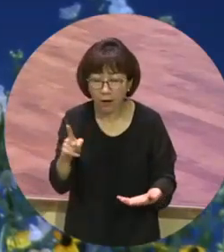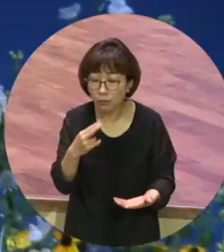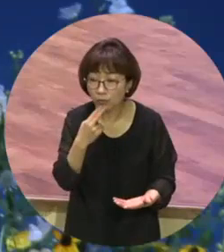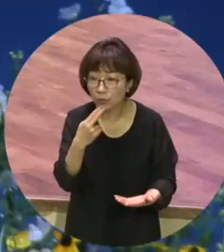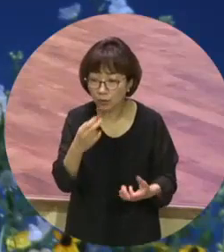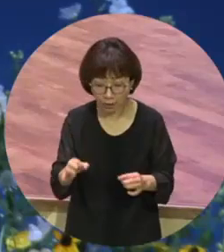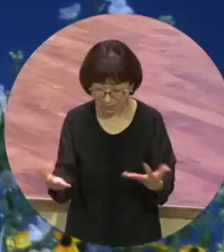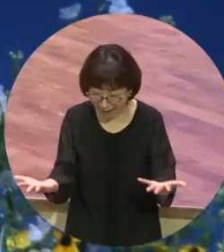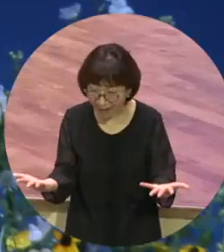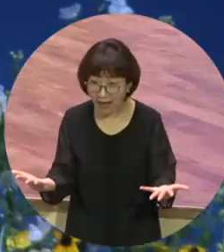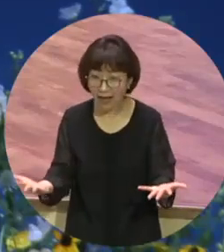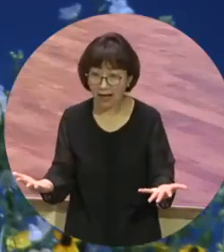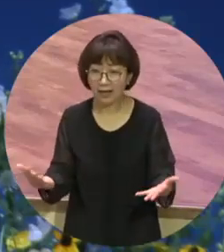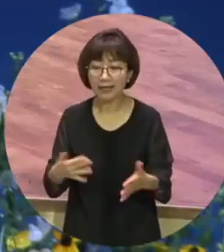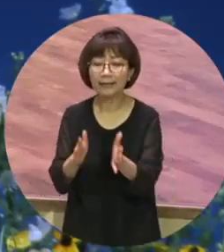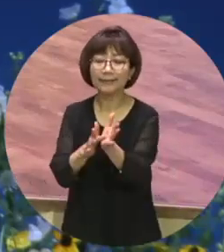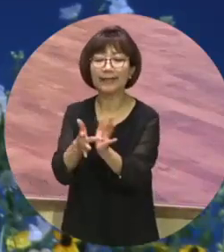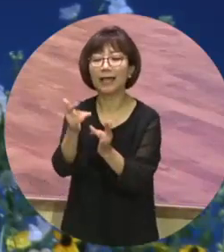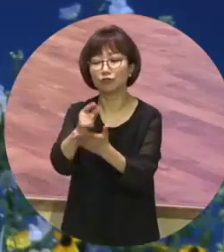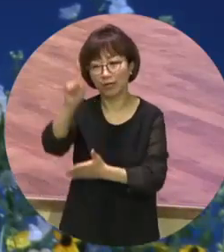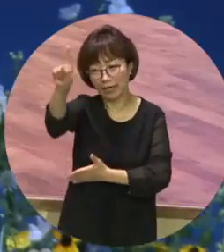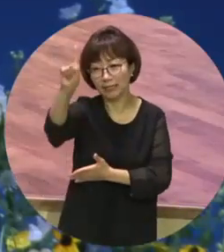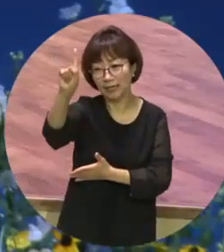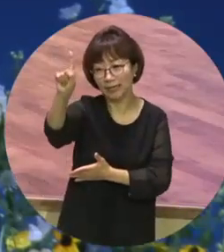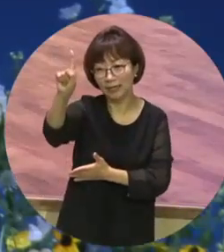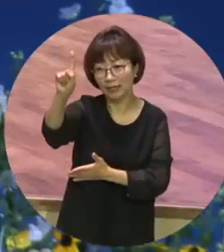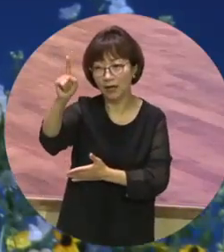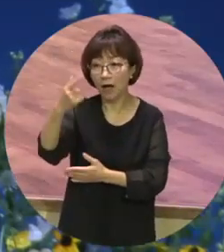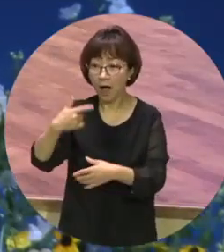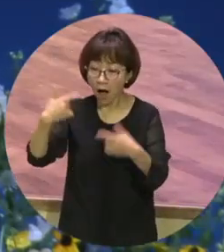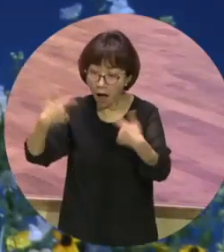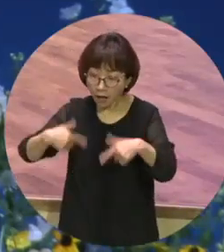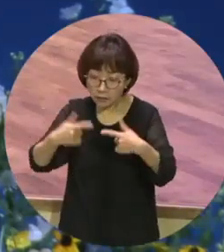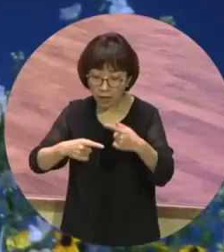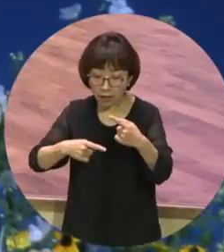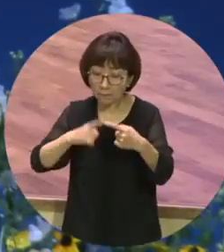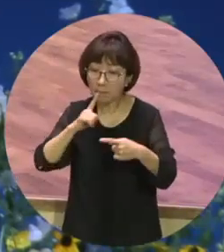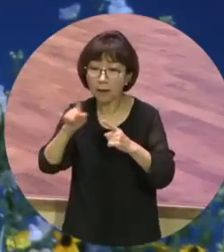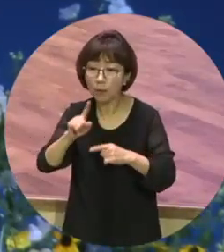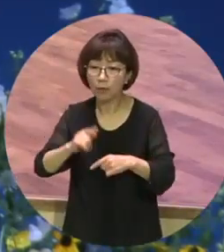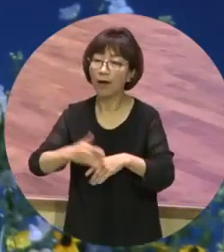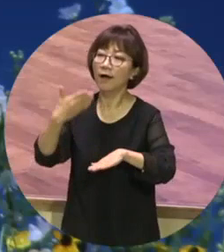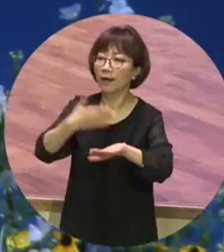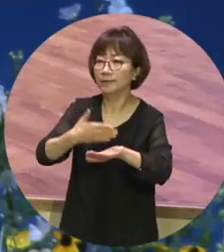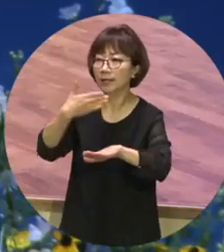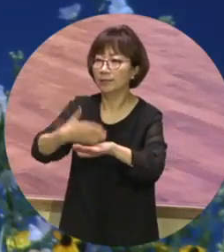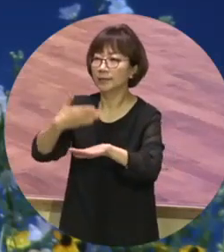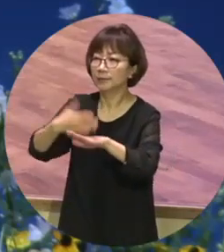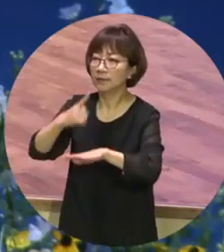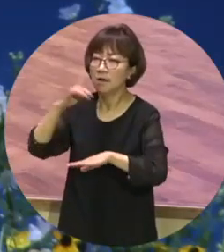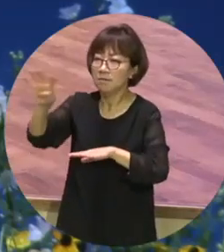없어요. 오직 예수밖에 없어요. 근데 뭐요? 모든 일에 감사하라.